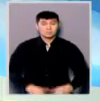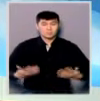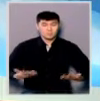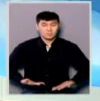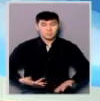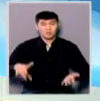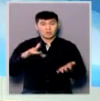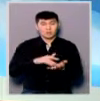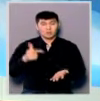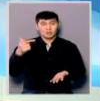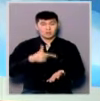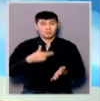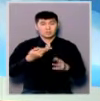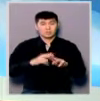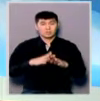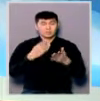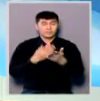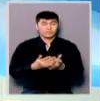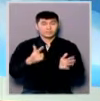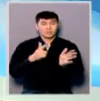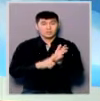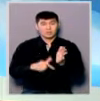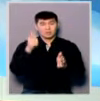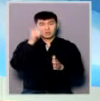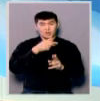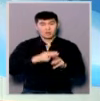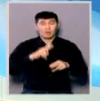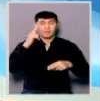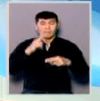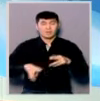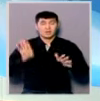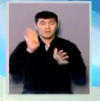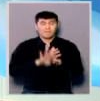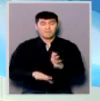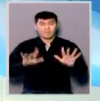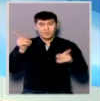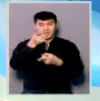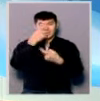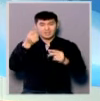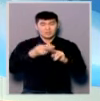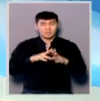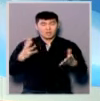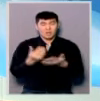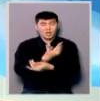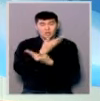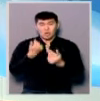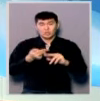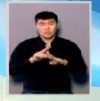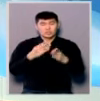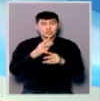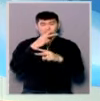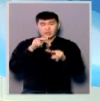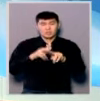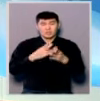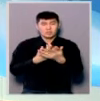Житель города Атырау 1967 года рождения, пропавший 12 дней назад, до сих пор не найден. Несмотря